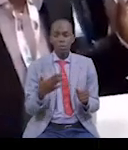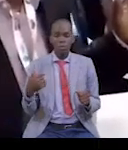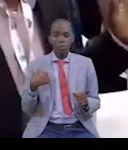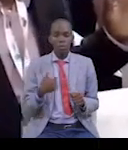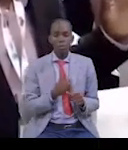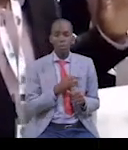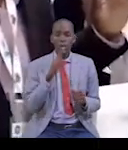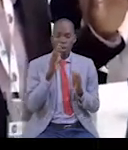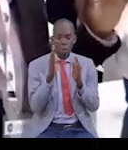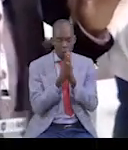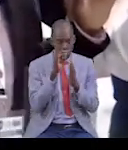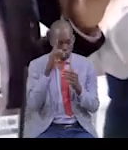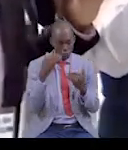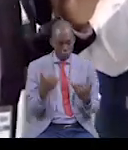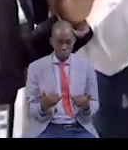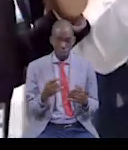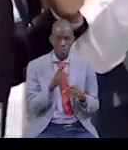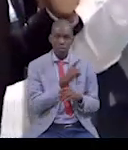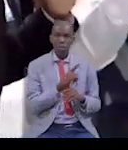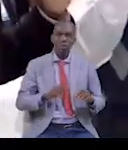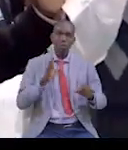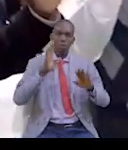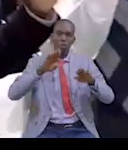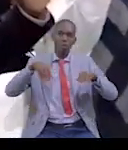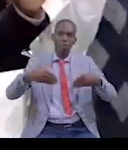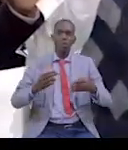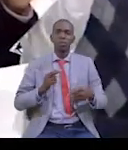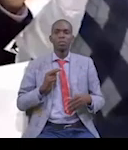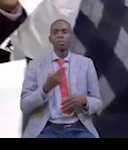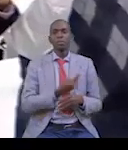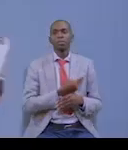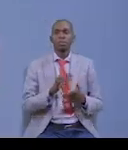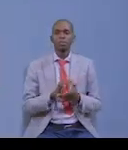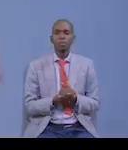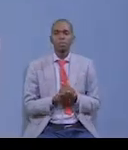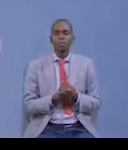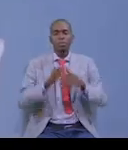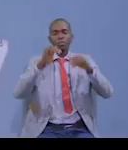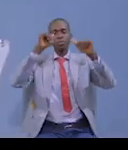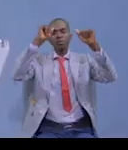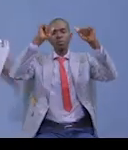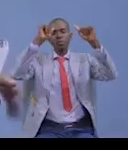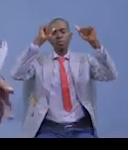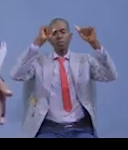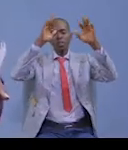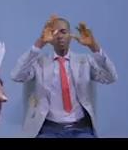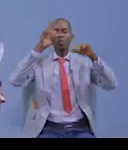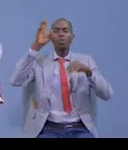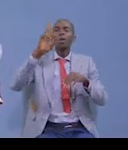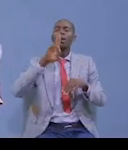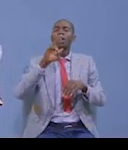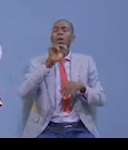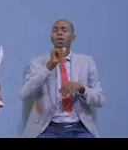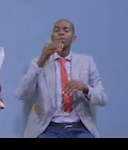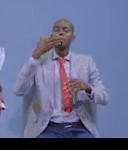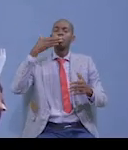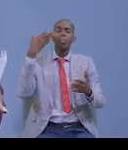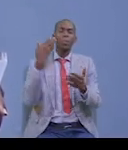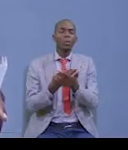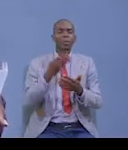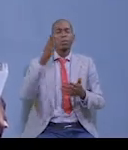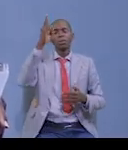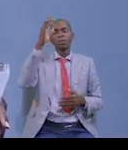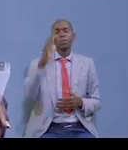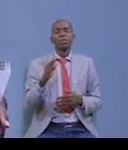the Lord will grant. ఇప్పుడు మనం ప్రార్థించేవన్నీ ప్రభు మనకు అనుగ్రహిస్తారు. Father, you're a good God. తండ్రి మీరు మంచి